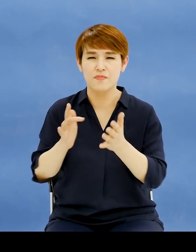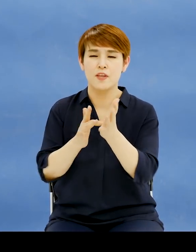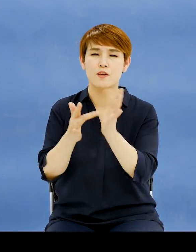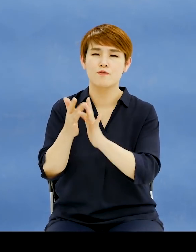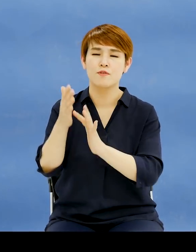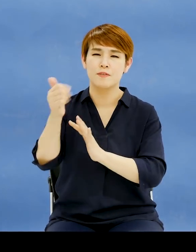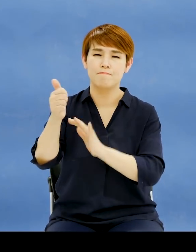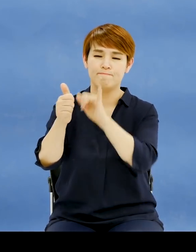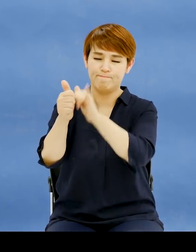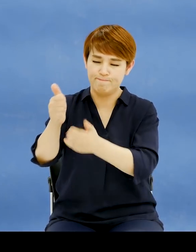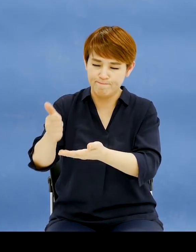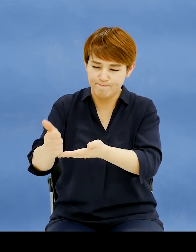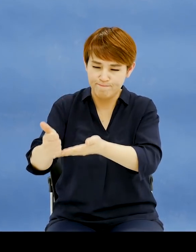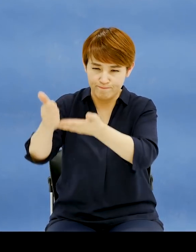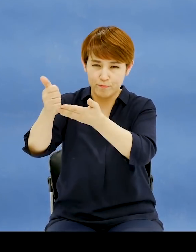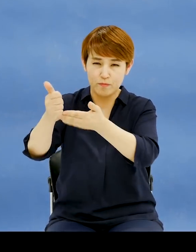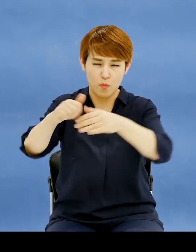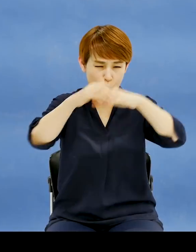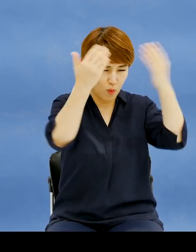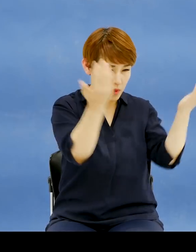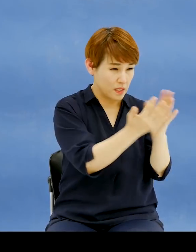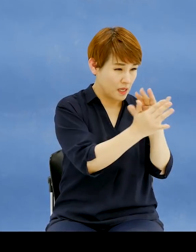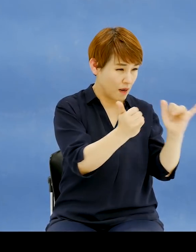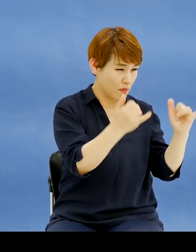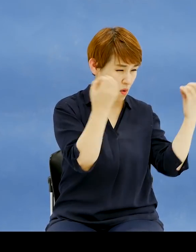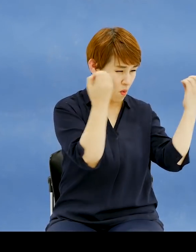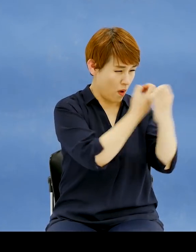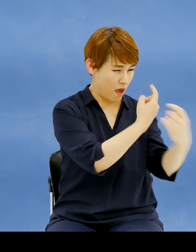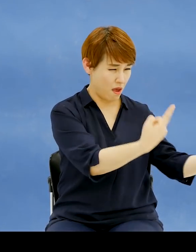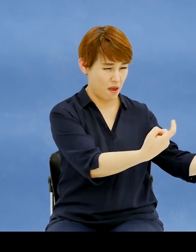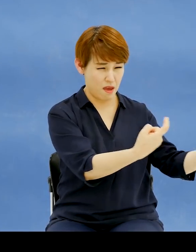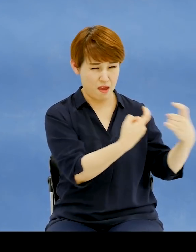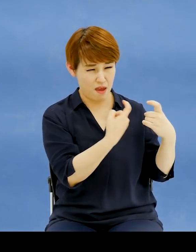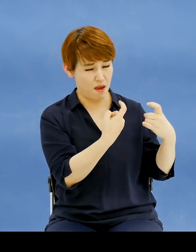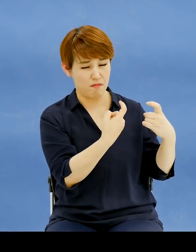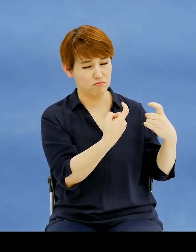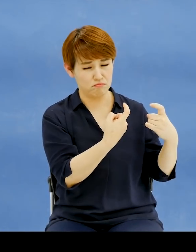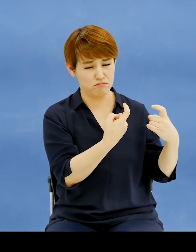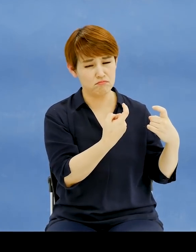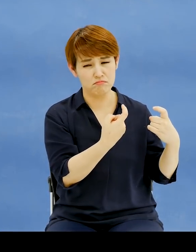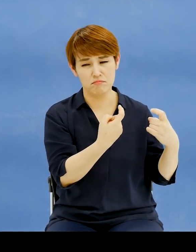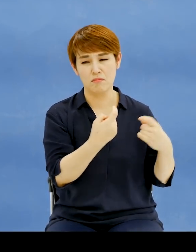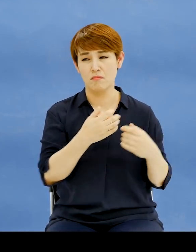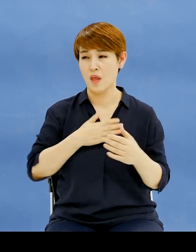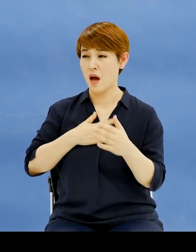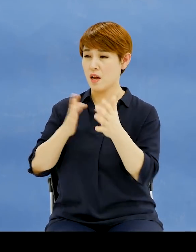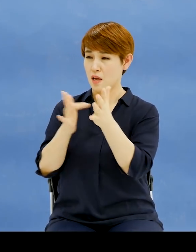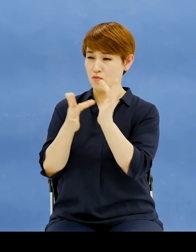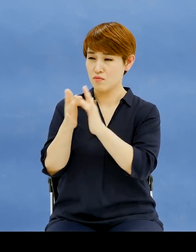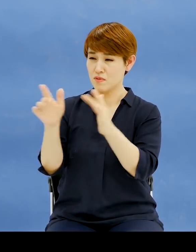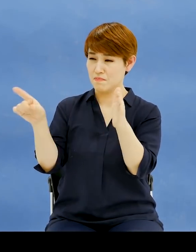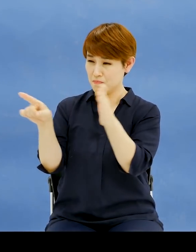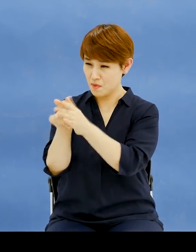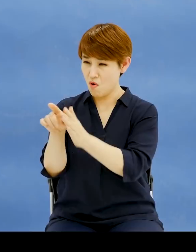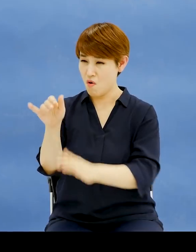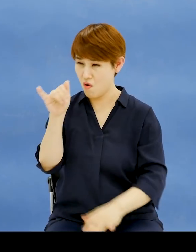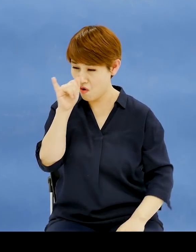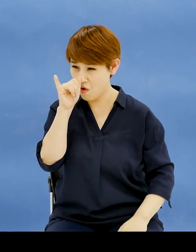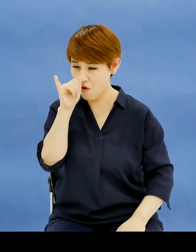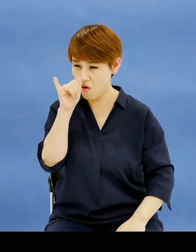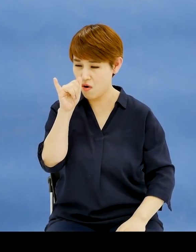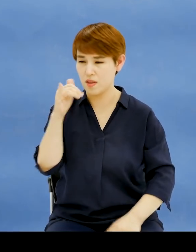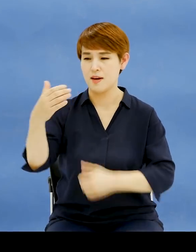내가 이 예수님을 섬기는구나. 그리고 이 세상 모든 사람이 나를 오해해도 내가 진짜 예수님을